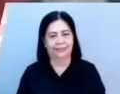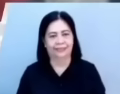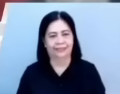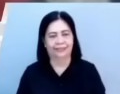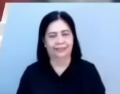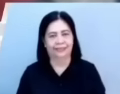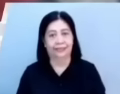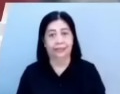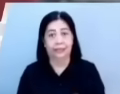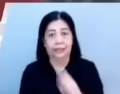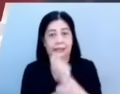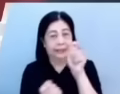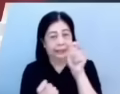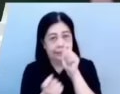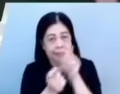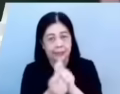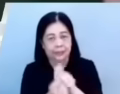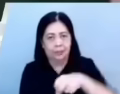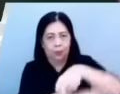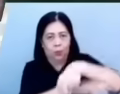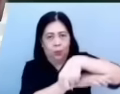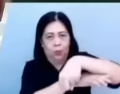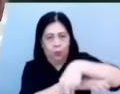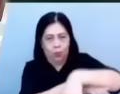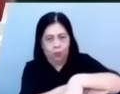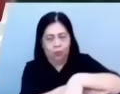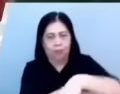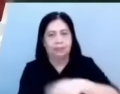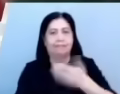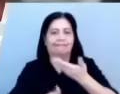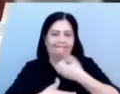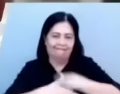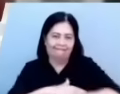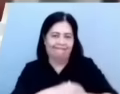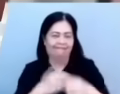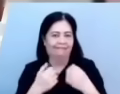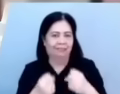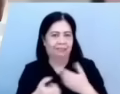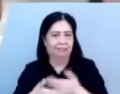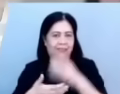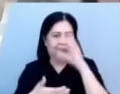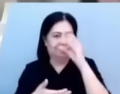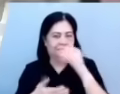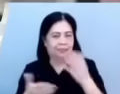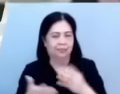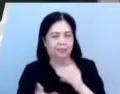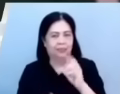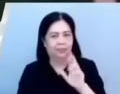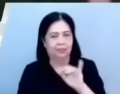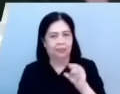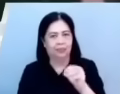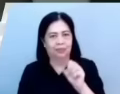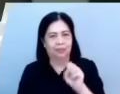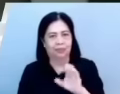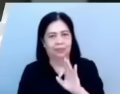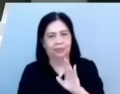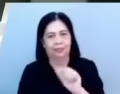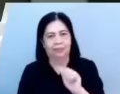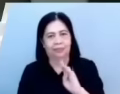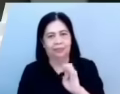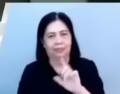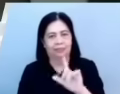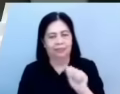Eksaktong alas 12 ng hating gabi, isinilang ang healthy baby boy na ito sa Dr. Josef Abella Memorial Hospital sa